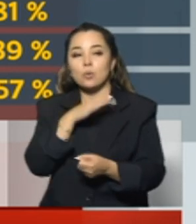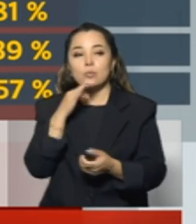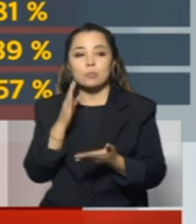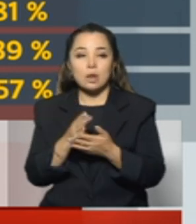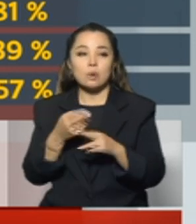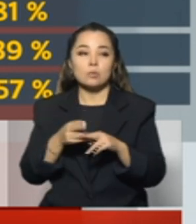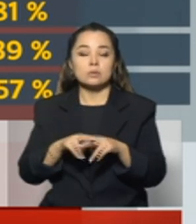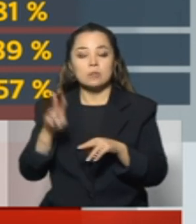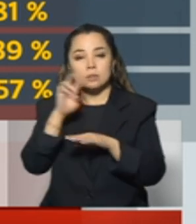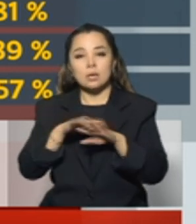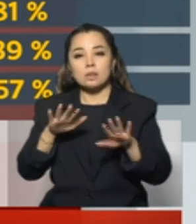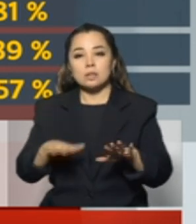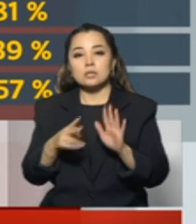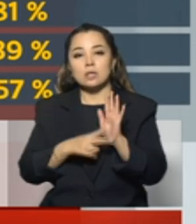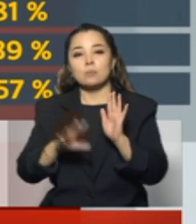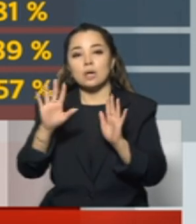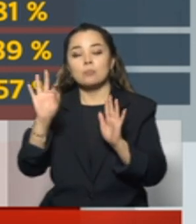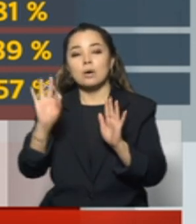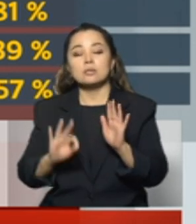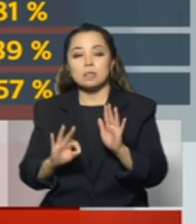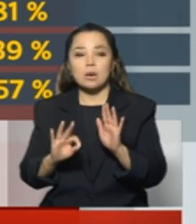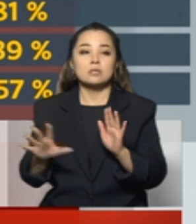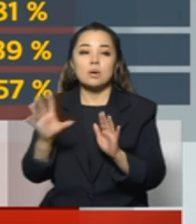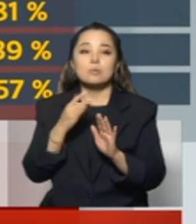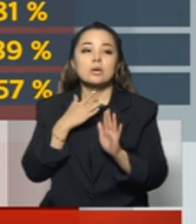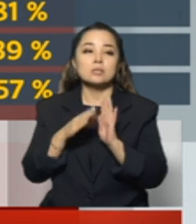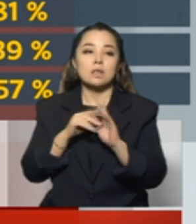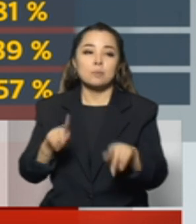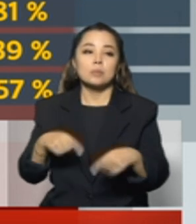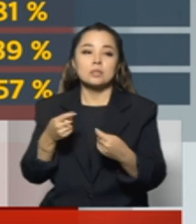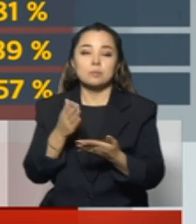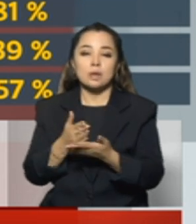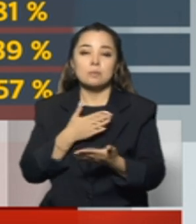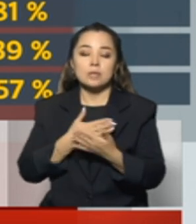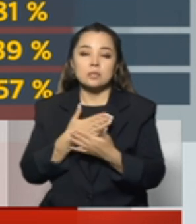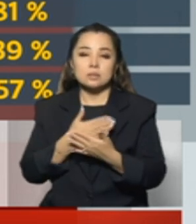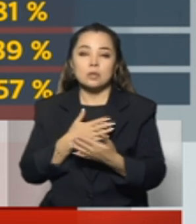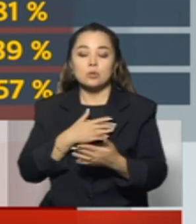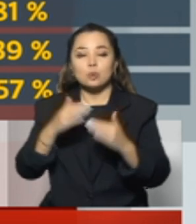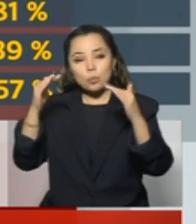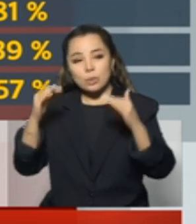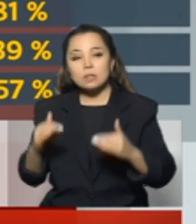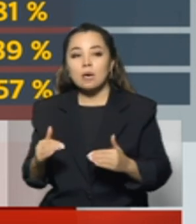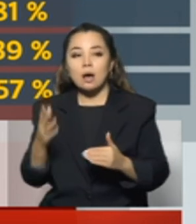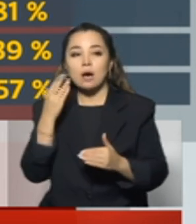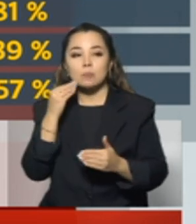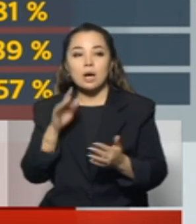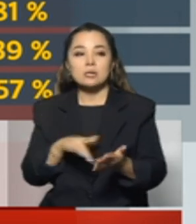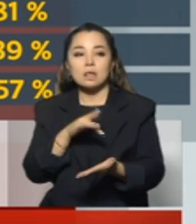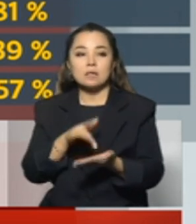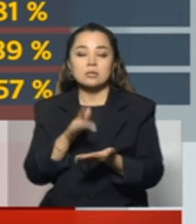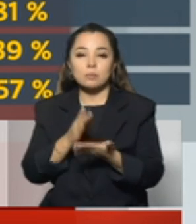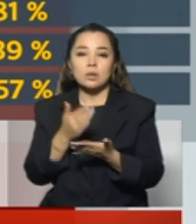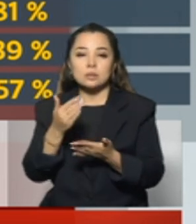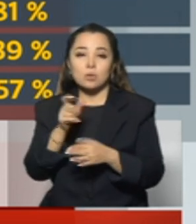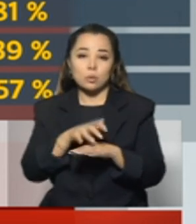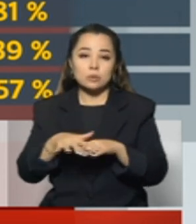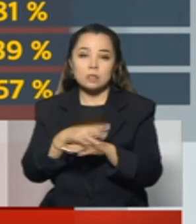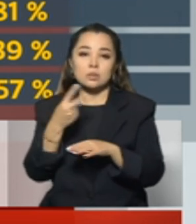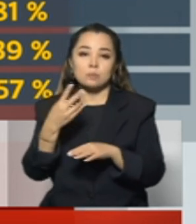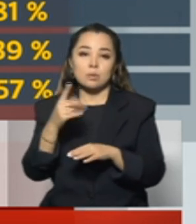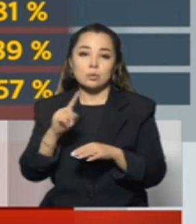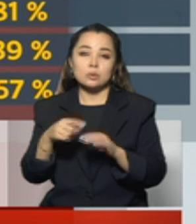Бұл өңірлерде халықтың 75%-дан астамы дауыс берген. Ал белсенділігі ең төмен алматылықтар екен. Қала жұртының